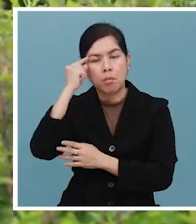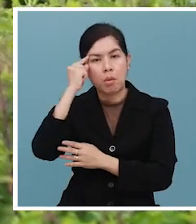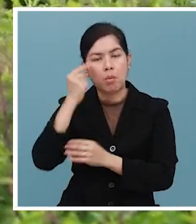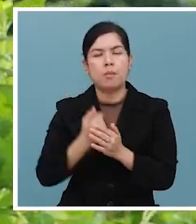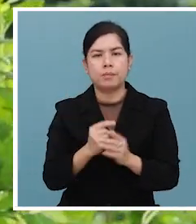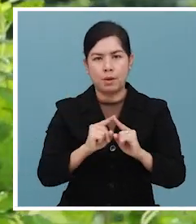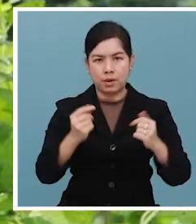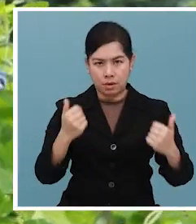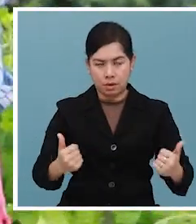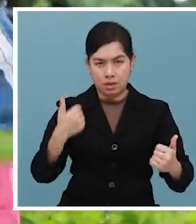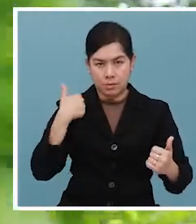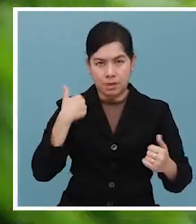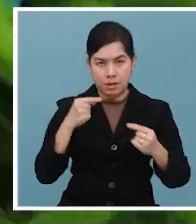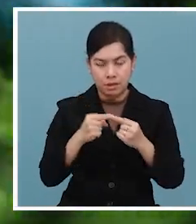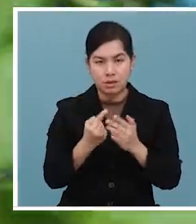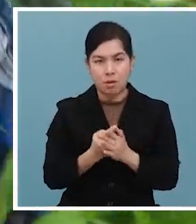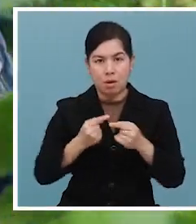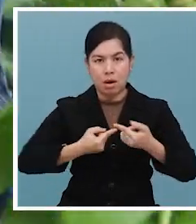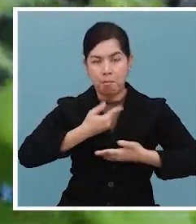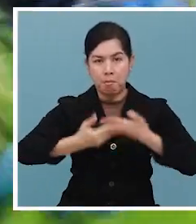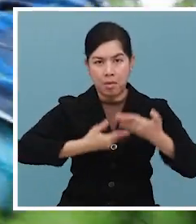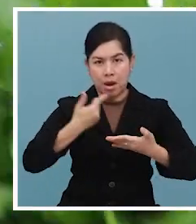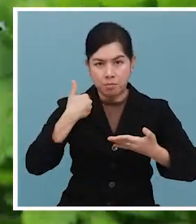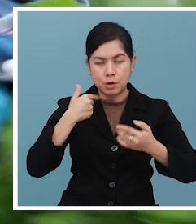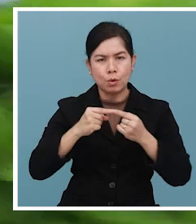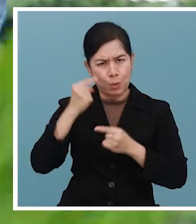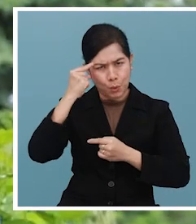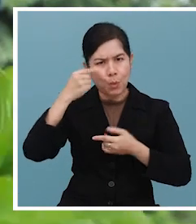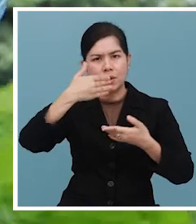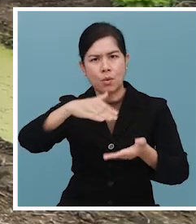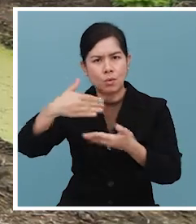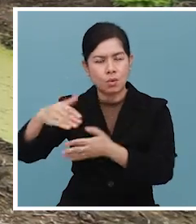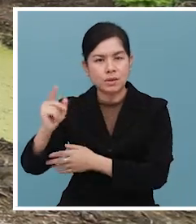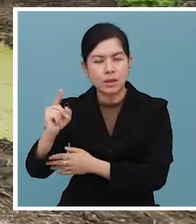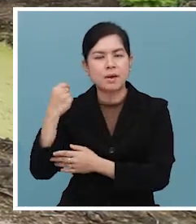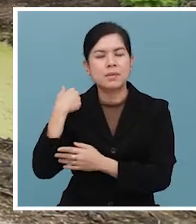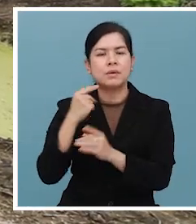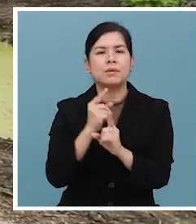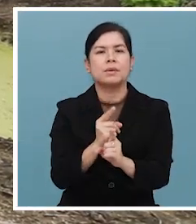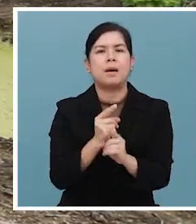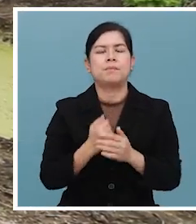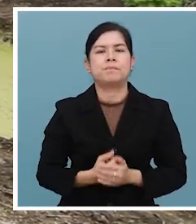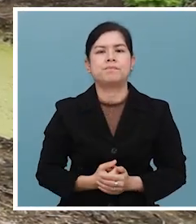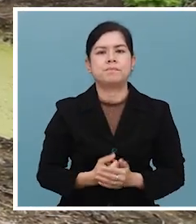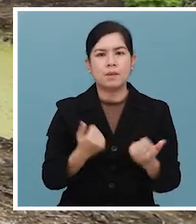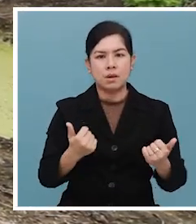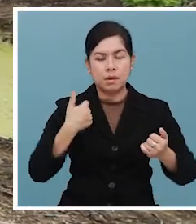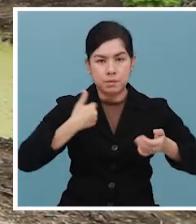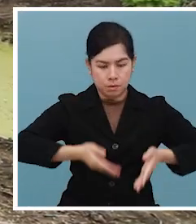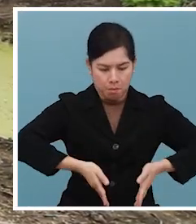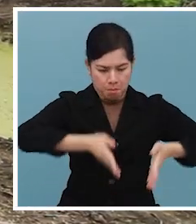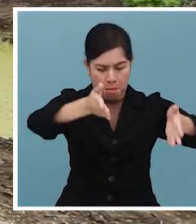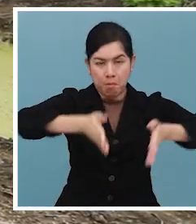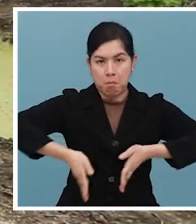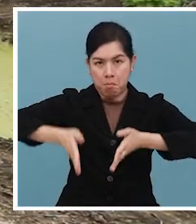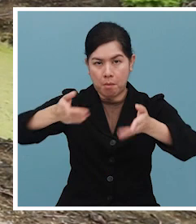อกชนเข้ามาช่วยอย่างที่ตลาดไทยเข้ามาช่วยเราทำแผนได้เยอะมากเลยเพราะมันเป็นตลาดค้าส่ง อย่างที่ผมสังเกตเนี่ยเรามีตั้ง1 2 3 4แปล